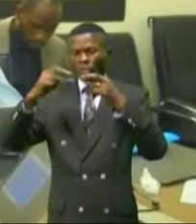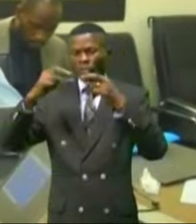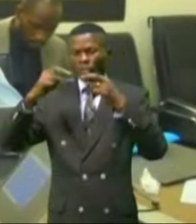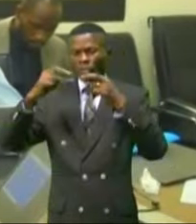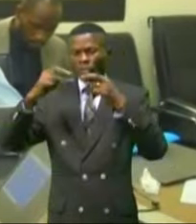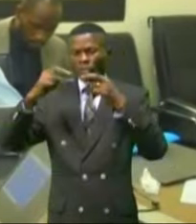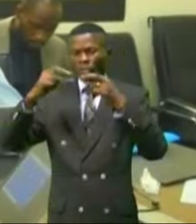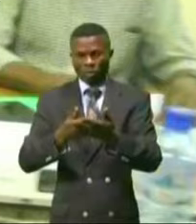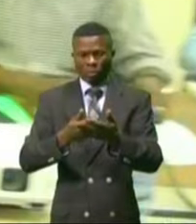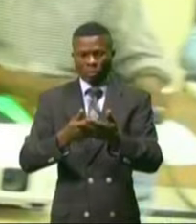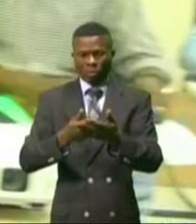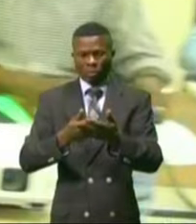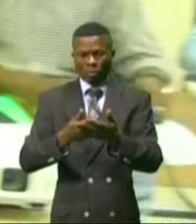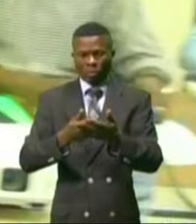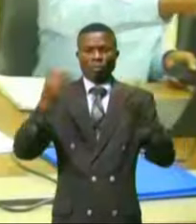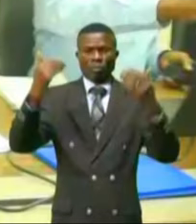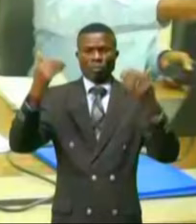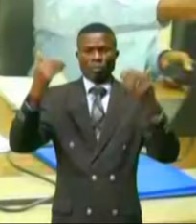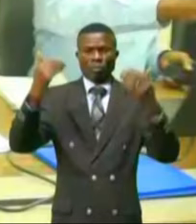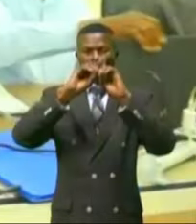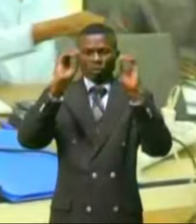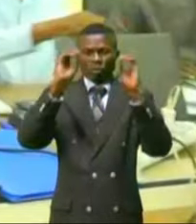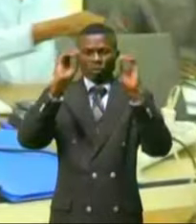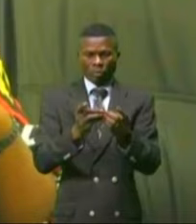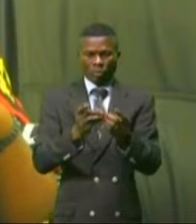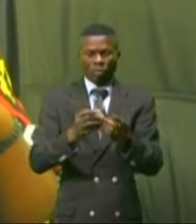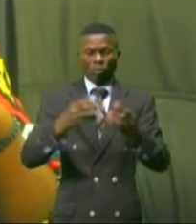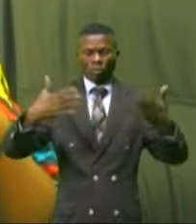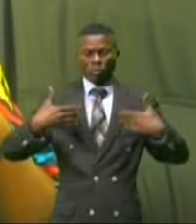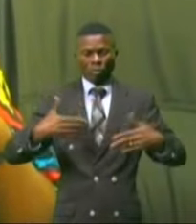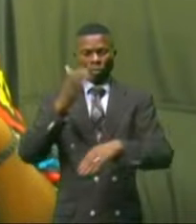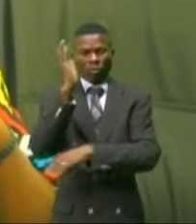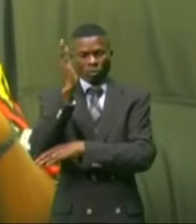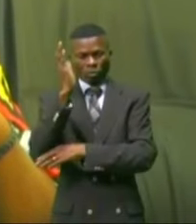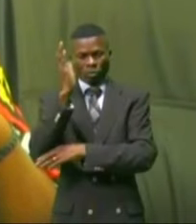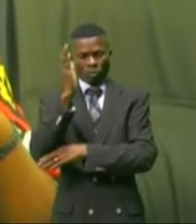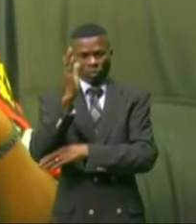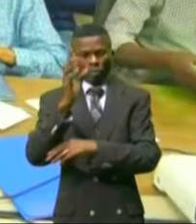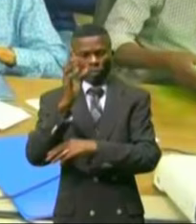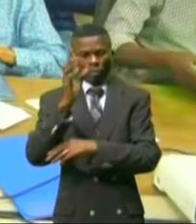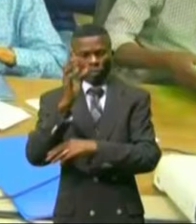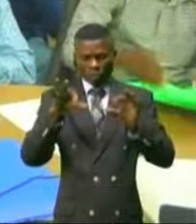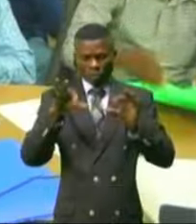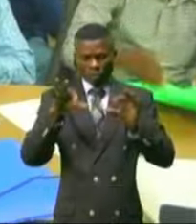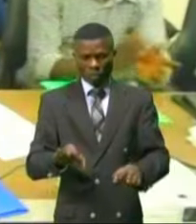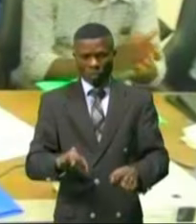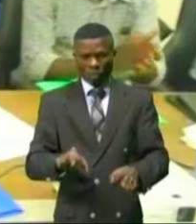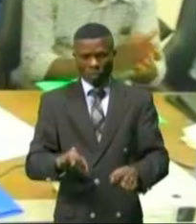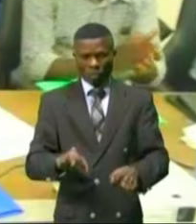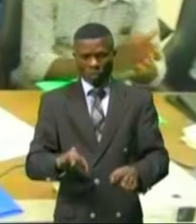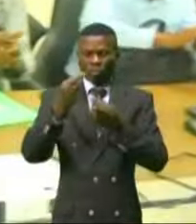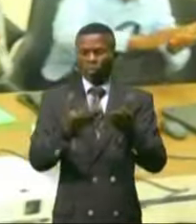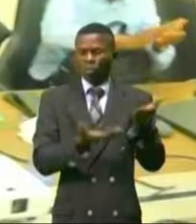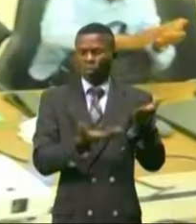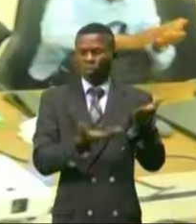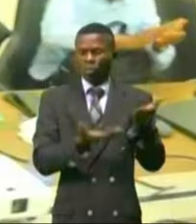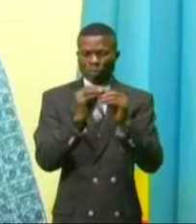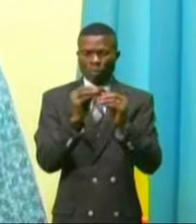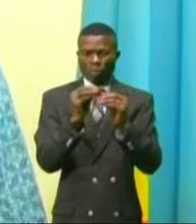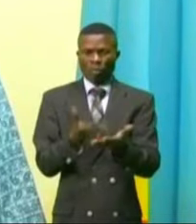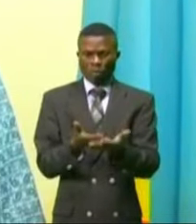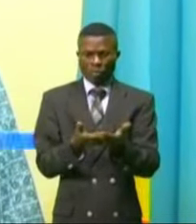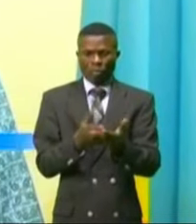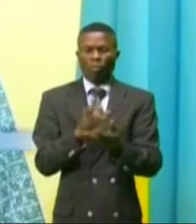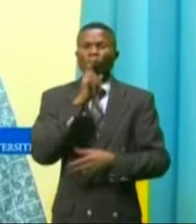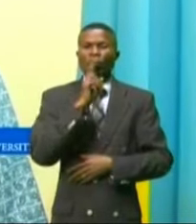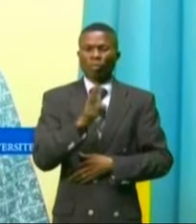Dit Crispé Gembou, chef de département d'écologie et de biodiversité des ressources terrestres, livre la quintessence de cette rencontre. C'est